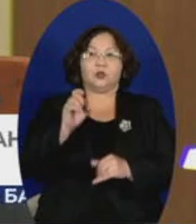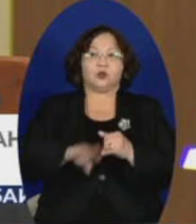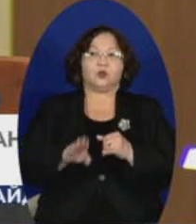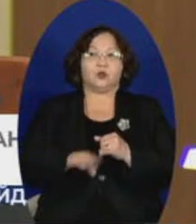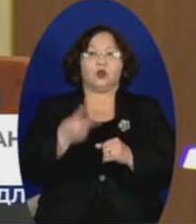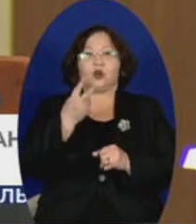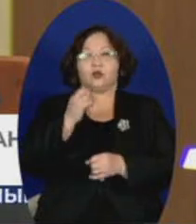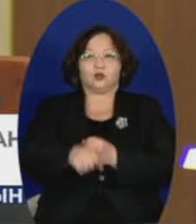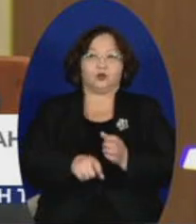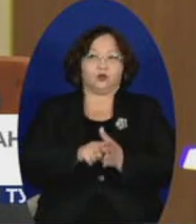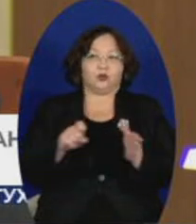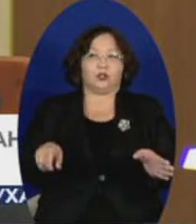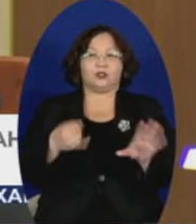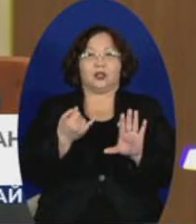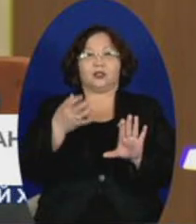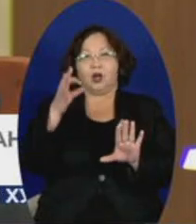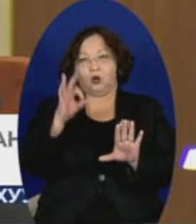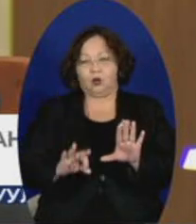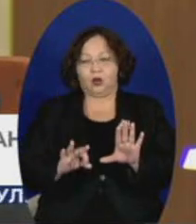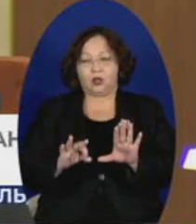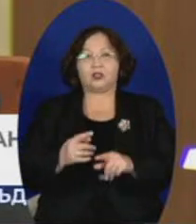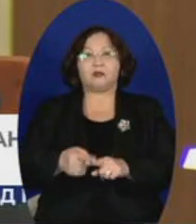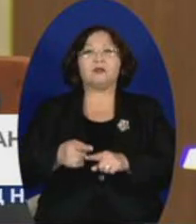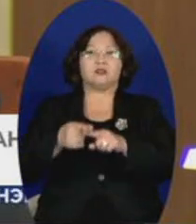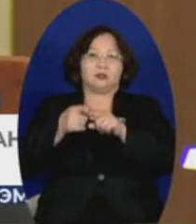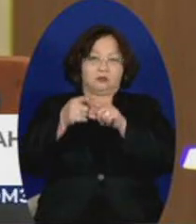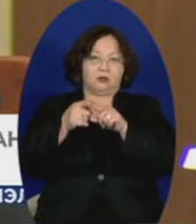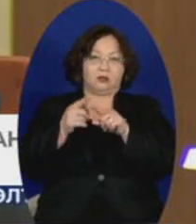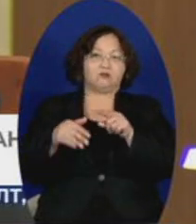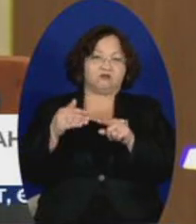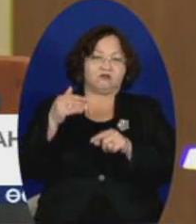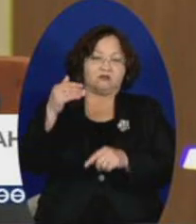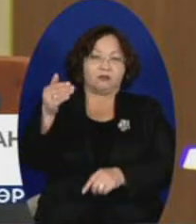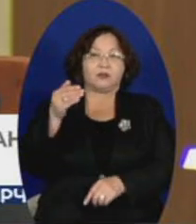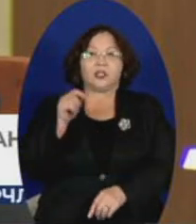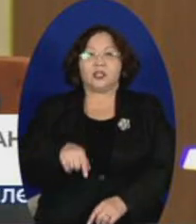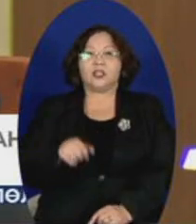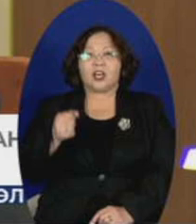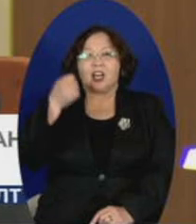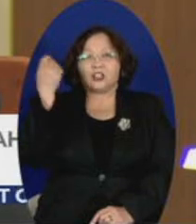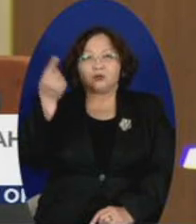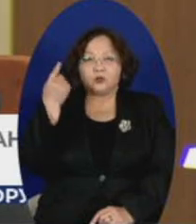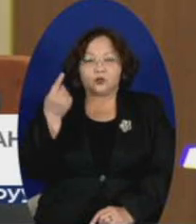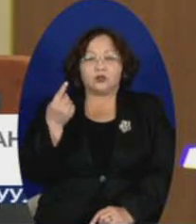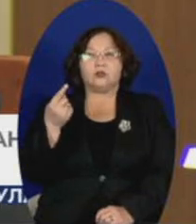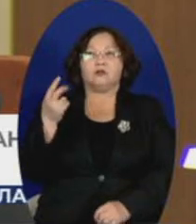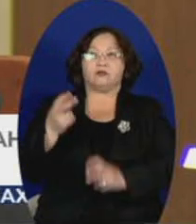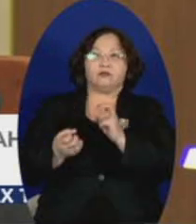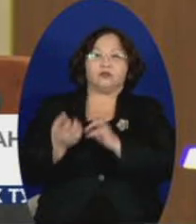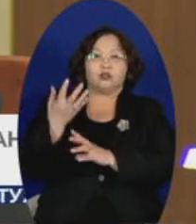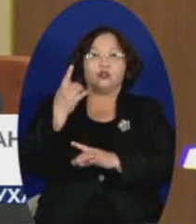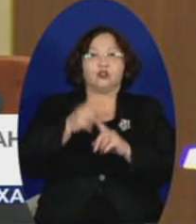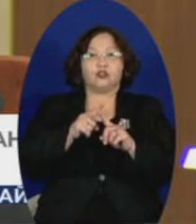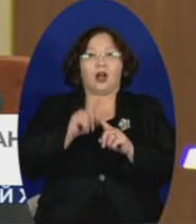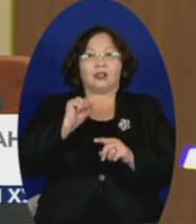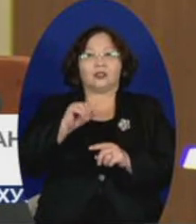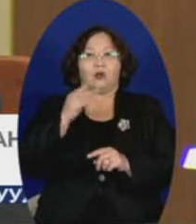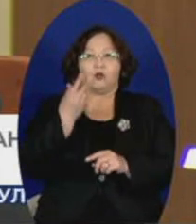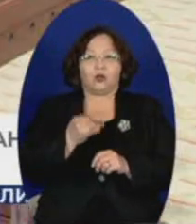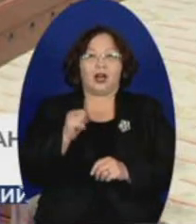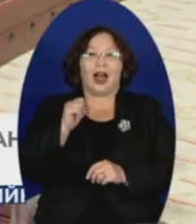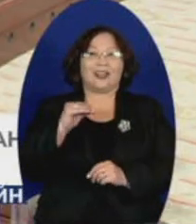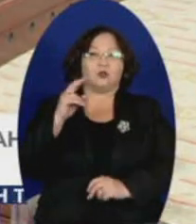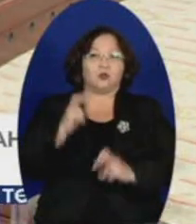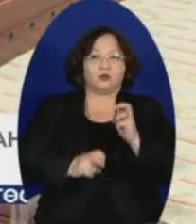20 жилд 65% өссөн байна. Энэхүү өсөлтөд эрчим хүч хөдөө аж ахуй болон аж үйлдвэрийн салбар голлох нөлөө